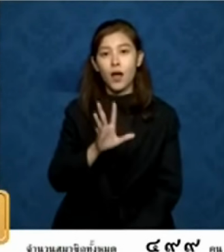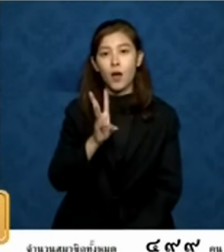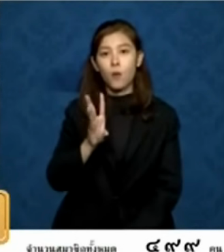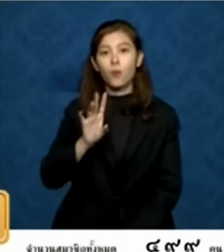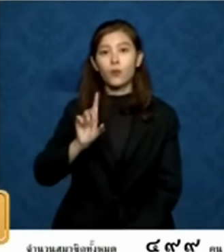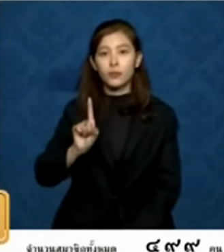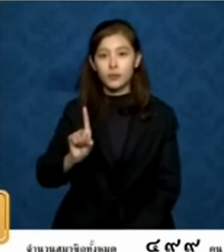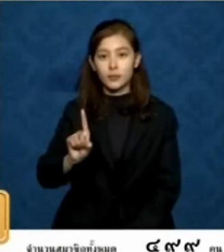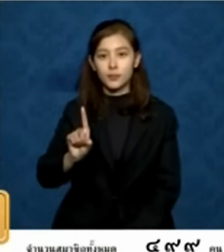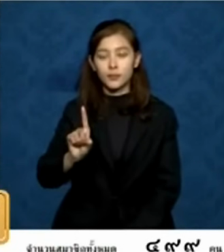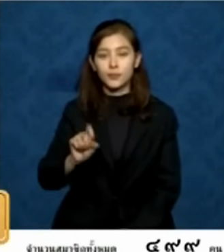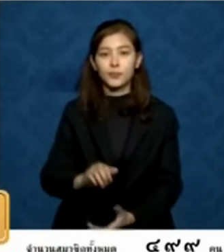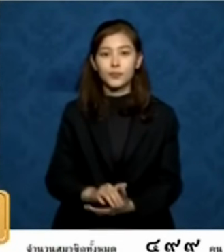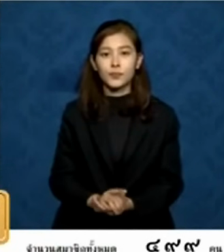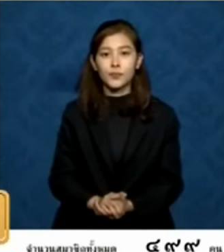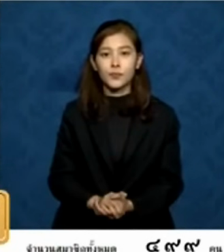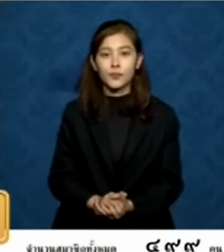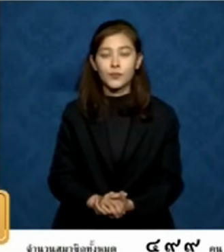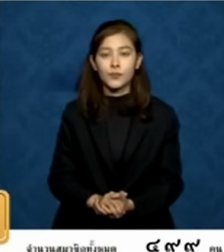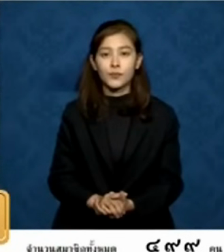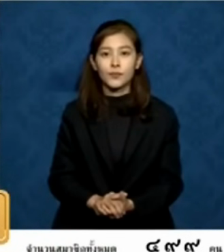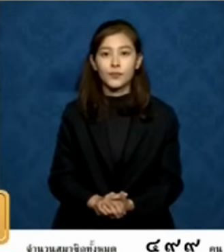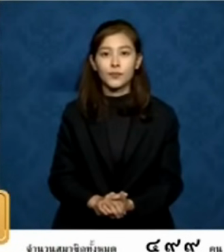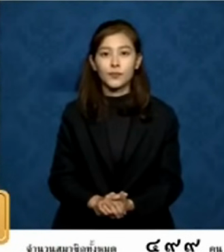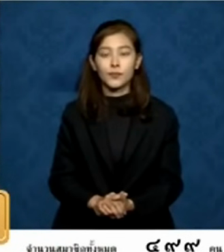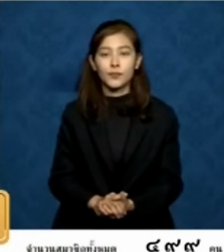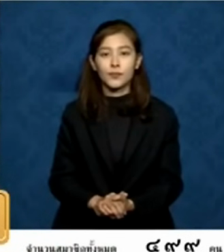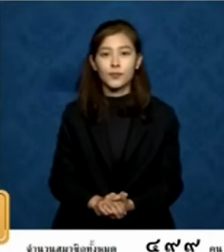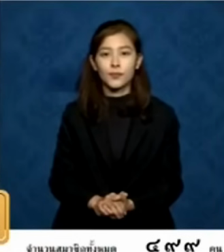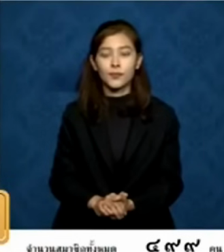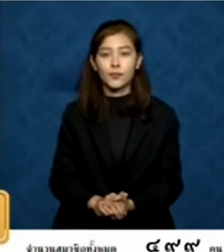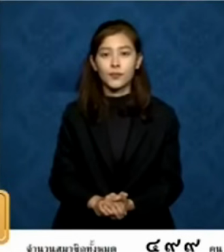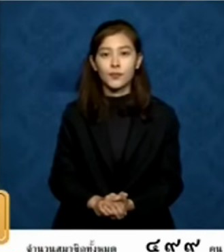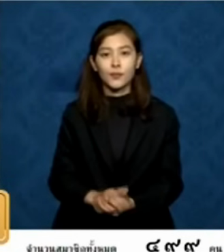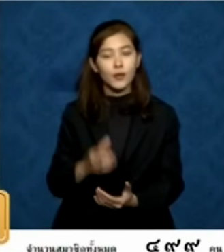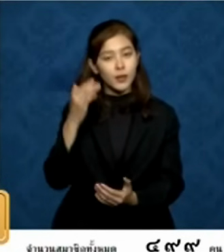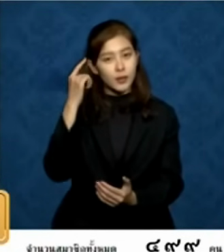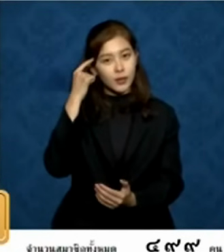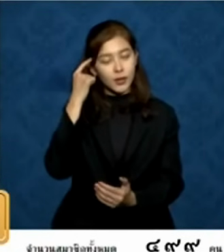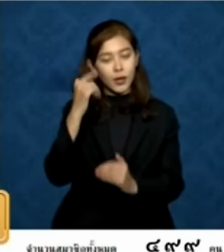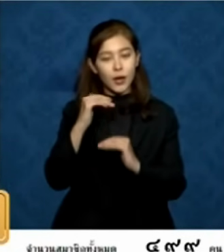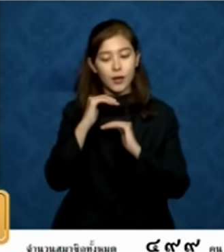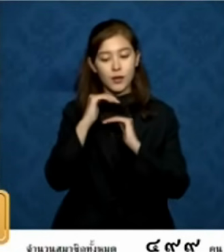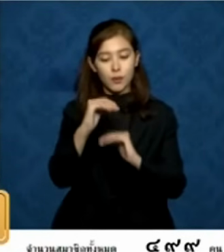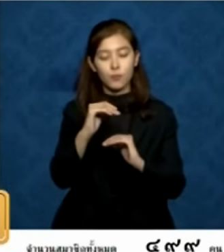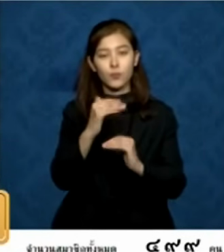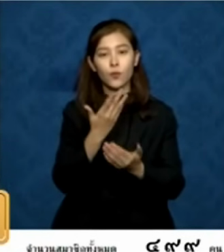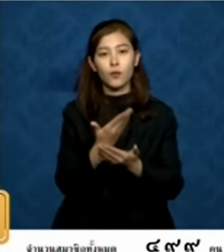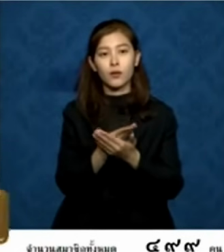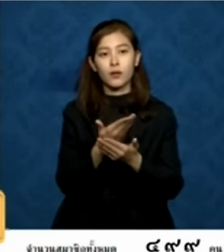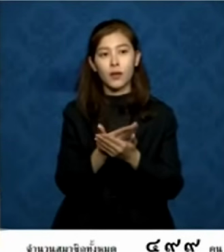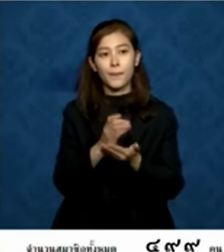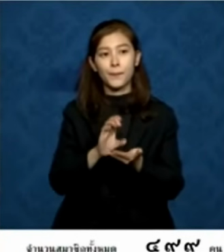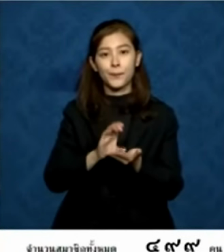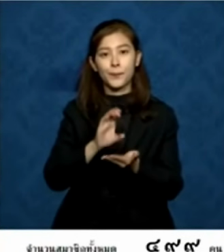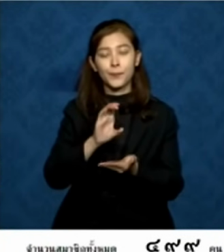บายงบประมาณแบบขาดดุลโดยกำหนดรายได้สุทธิจำนวน